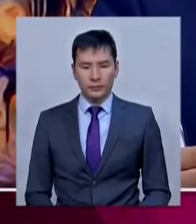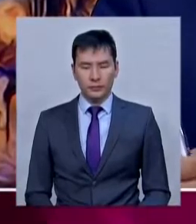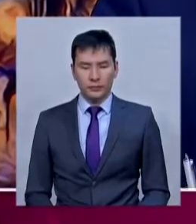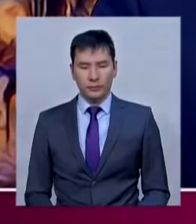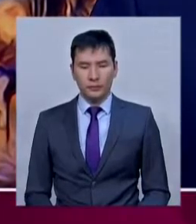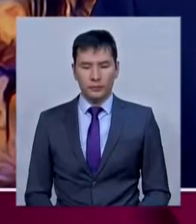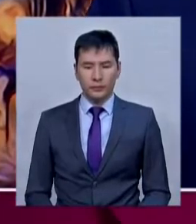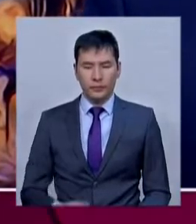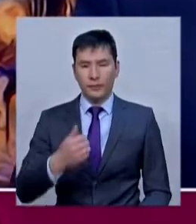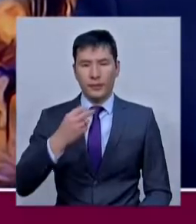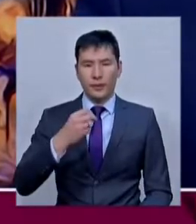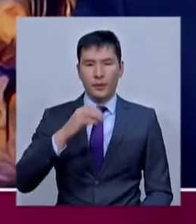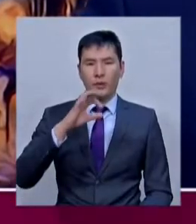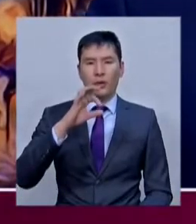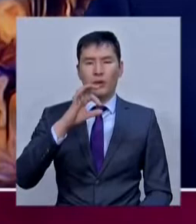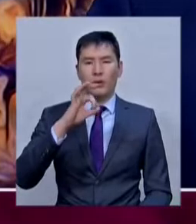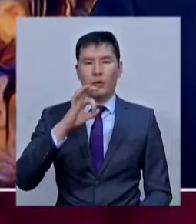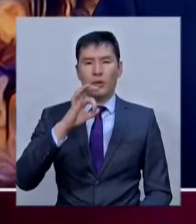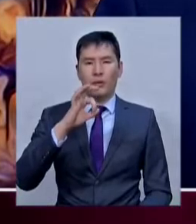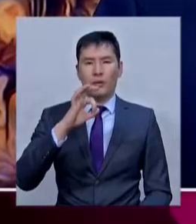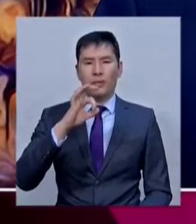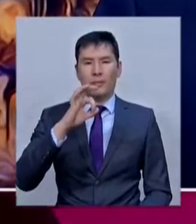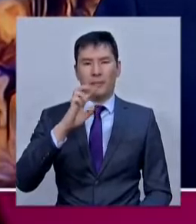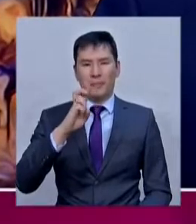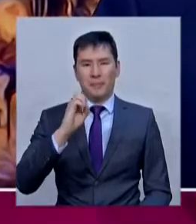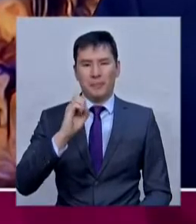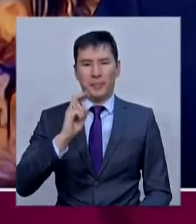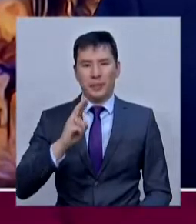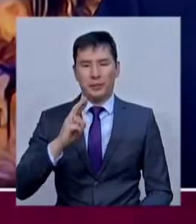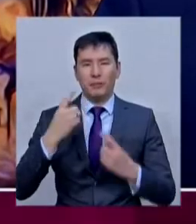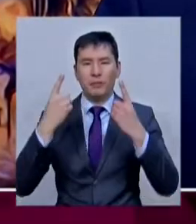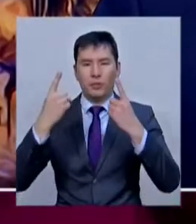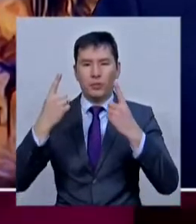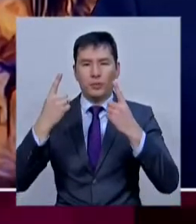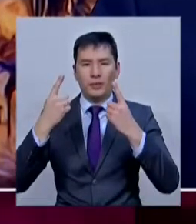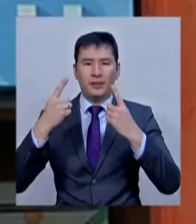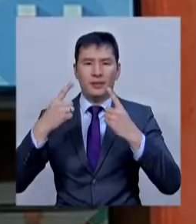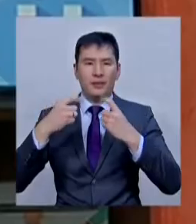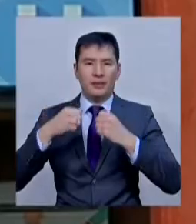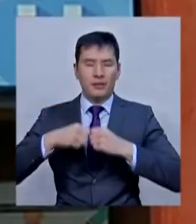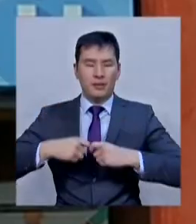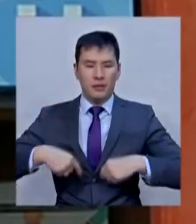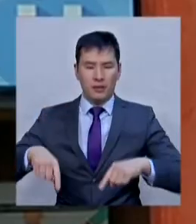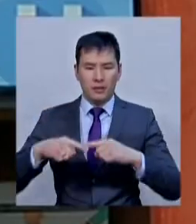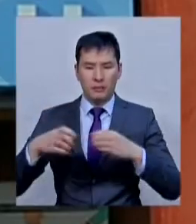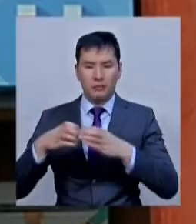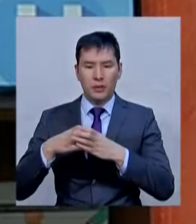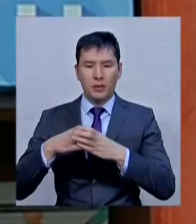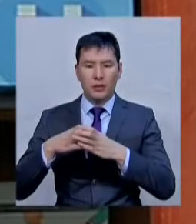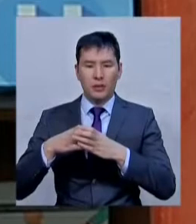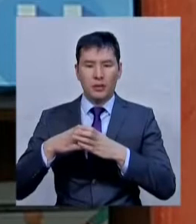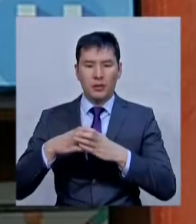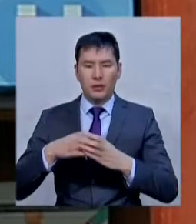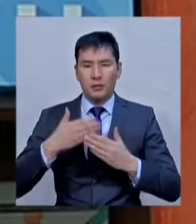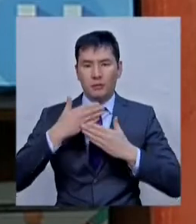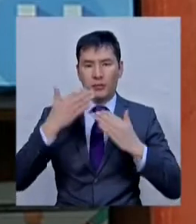Я бірден айтайық, ОПЕК ұйымы, бұл үлкен картель, негізінен осы мұнай нарығындағы бағаларды реттеу үшін құрылған. Кейінгі